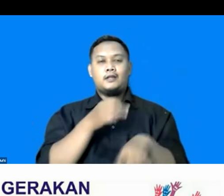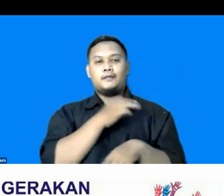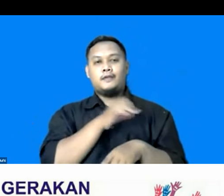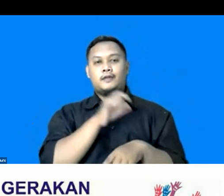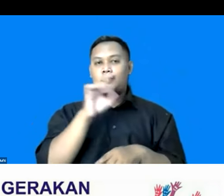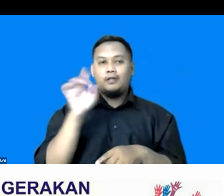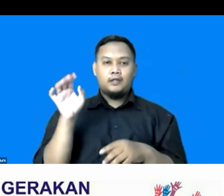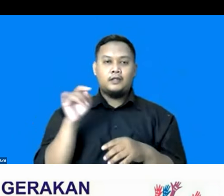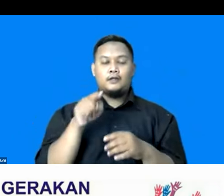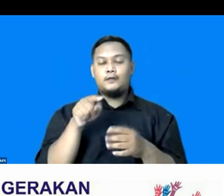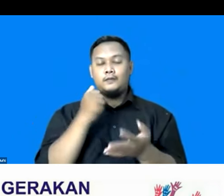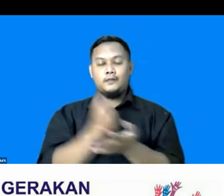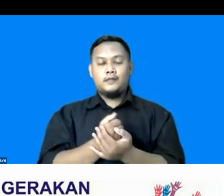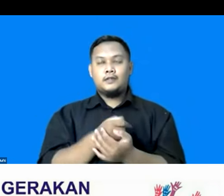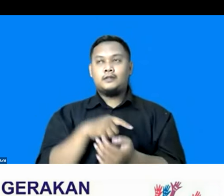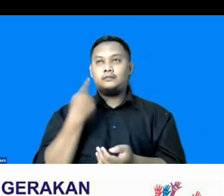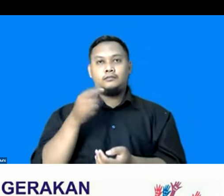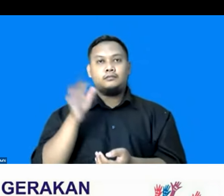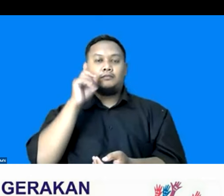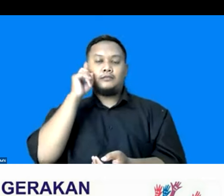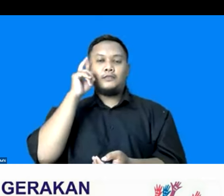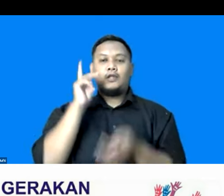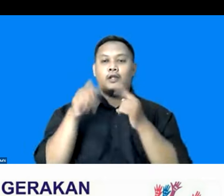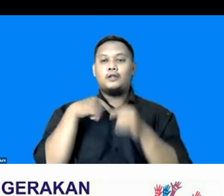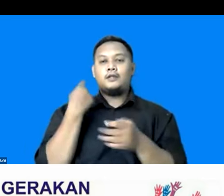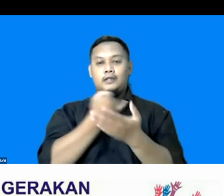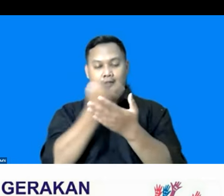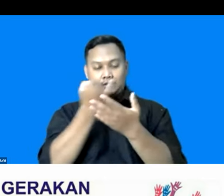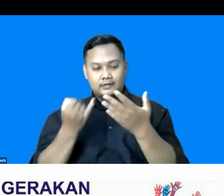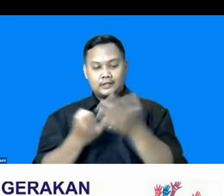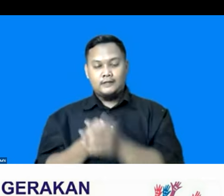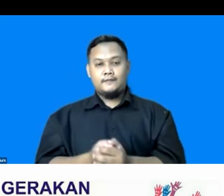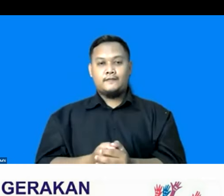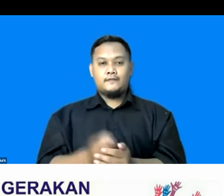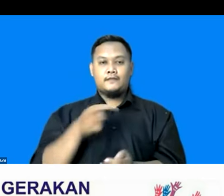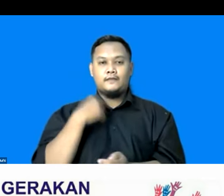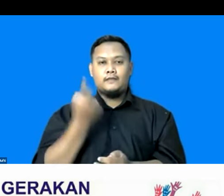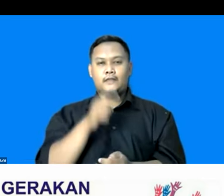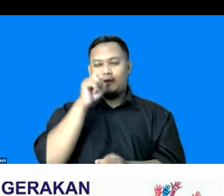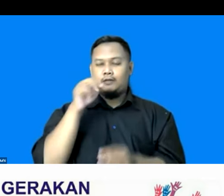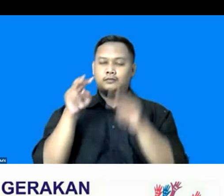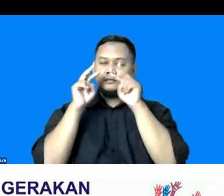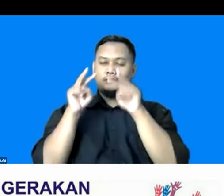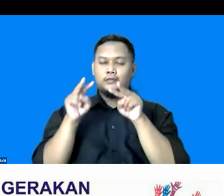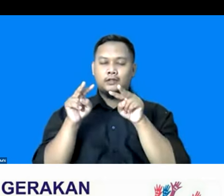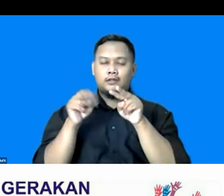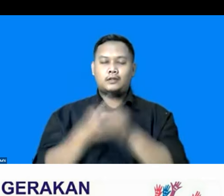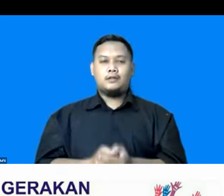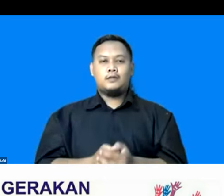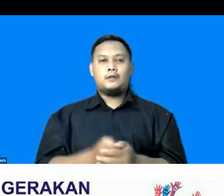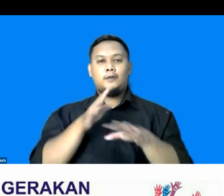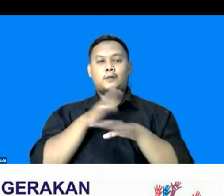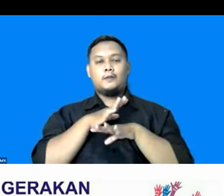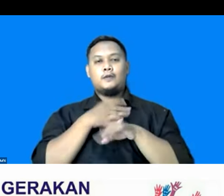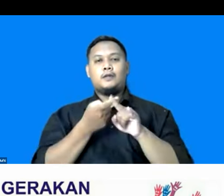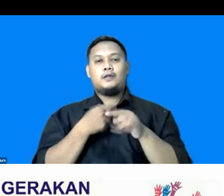kita bakalan sadar kalau seandainya kita mendesain itu kita harus memperhatikan kebutuhan dari user.